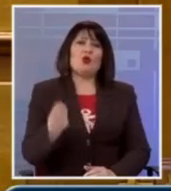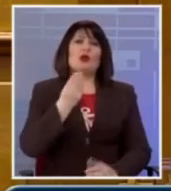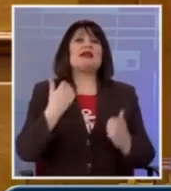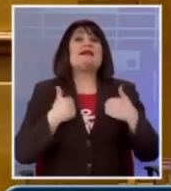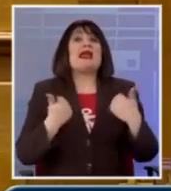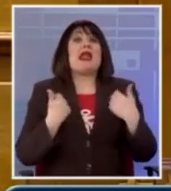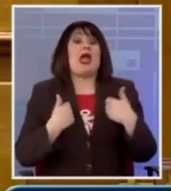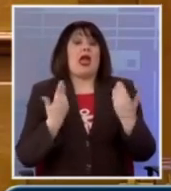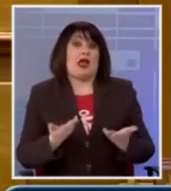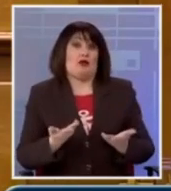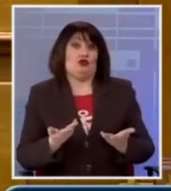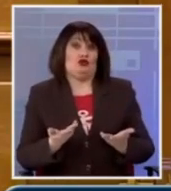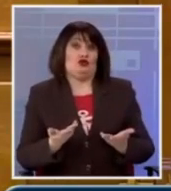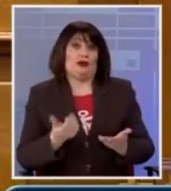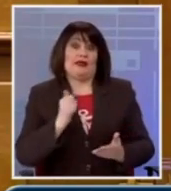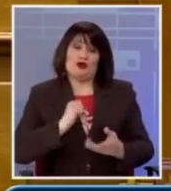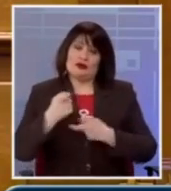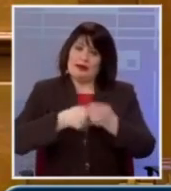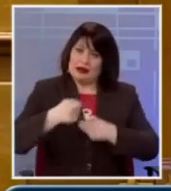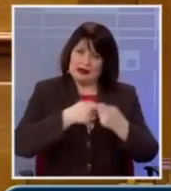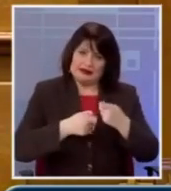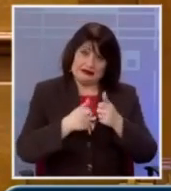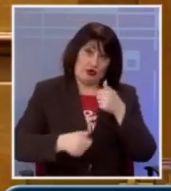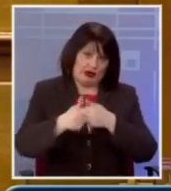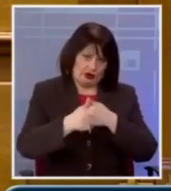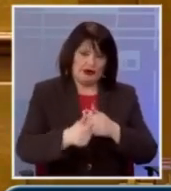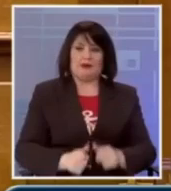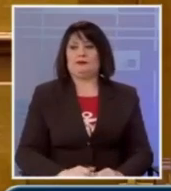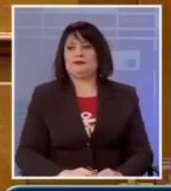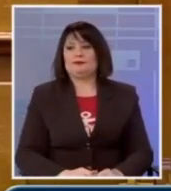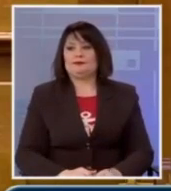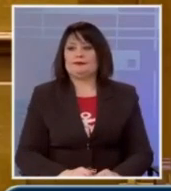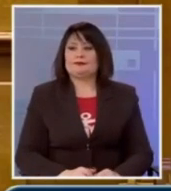κοινωνικές, ιδιωτικές και άλλες επιχειρήσεις.